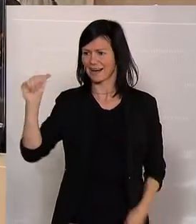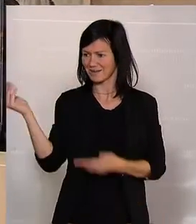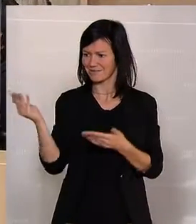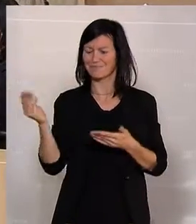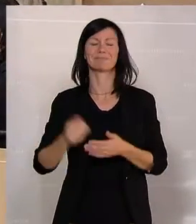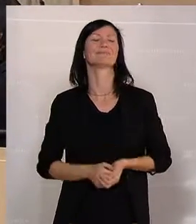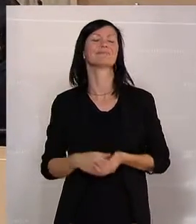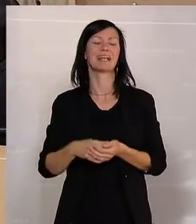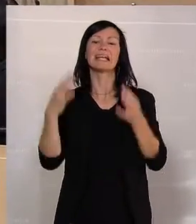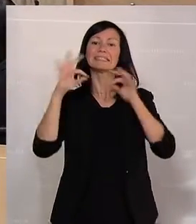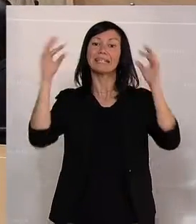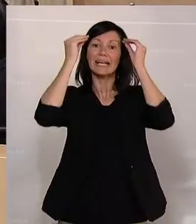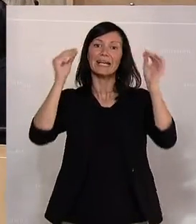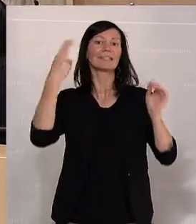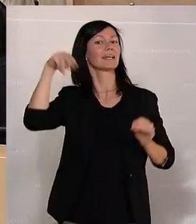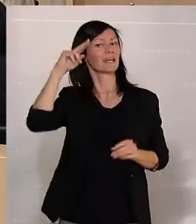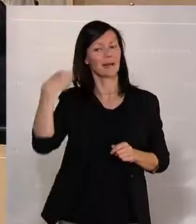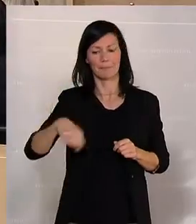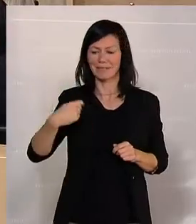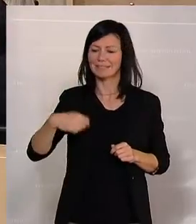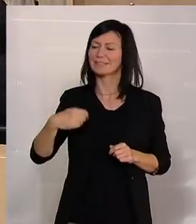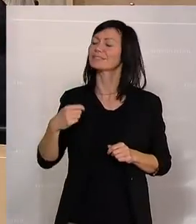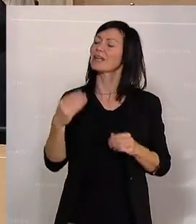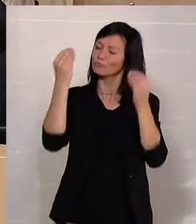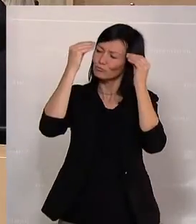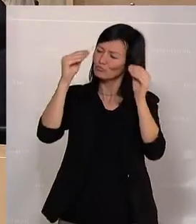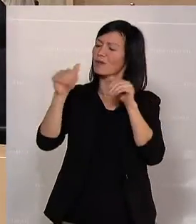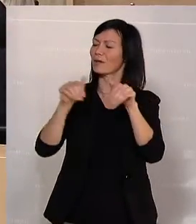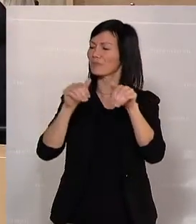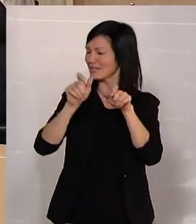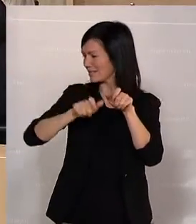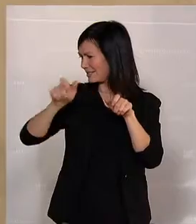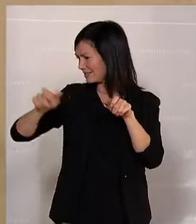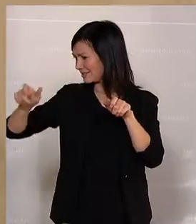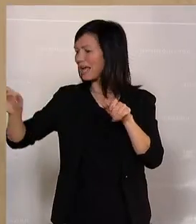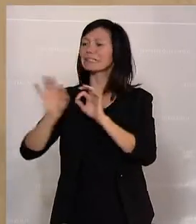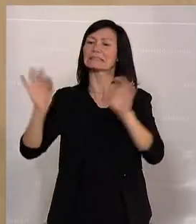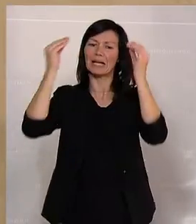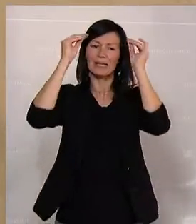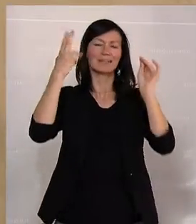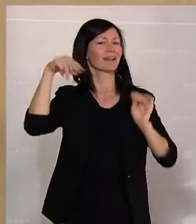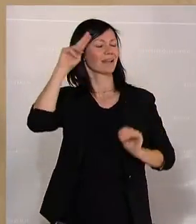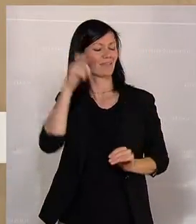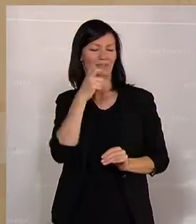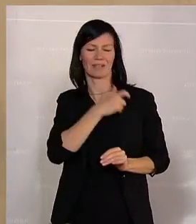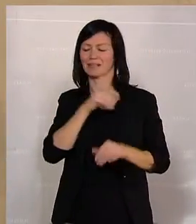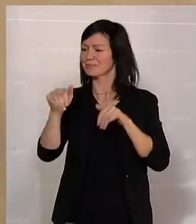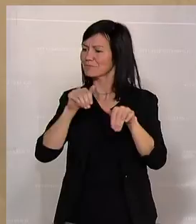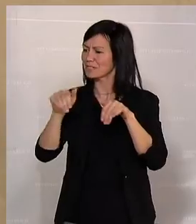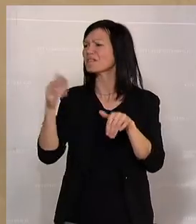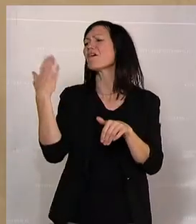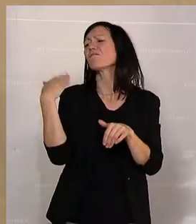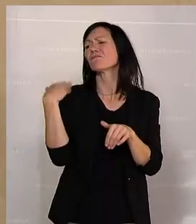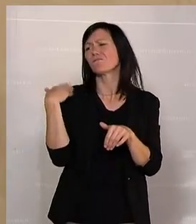Partei. Geschätzte Ministerinnen, geschätzte Minister, sehr geehrter Herr Finanzminister, ich war lange im Kärntner Landtag